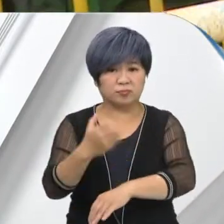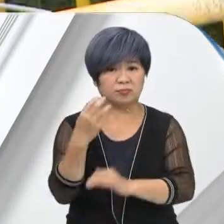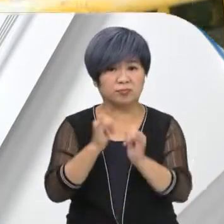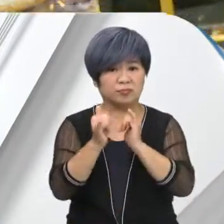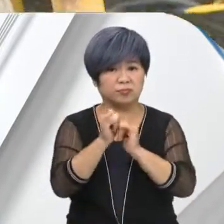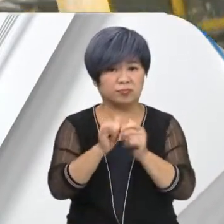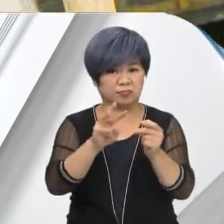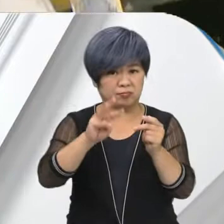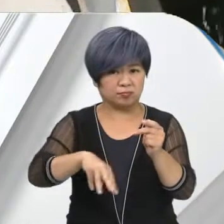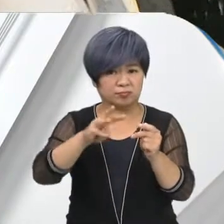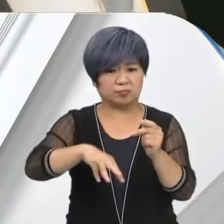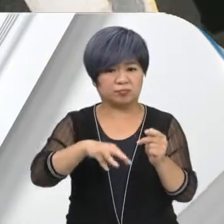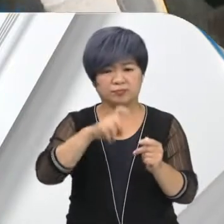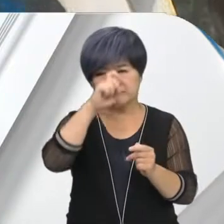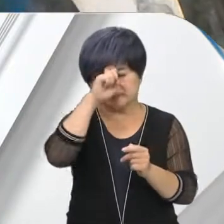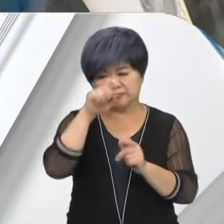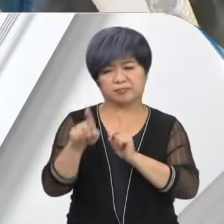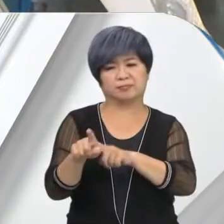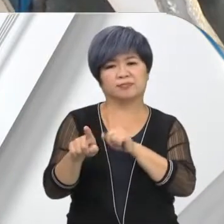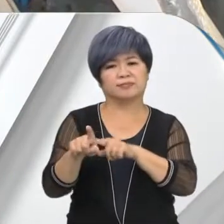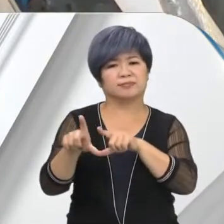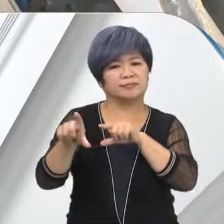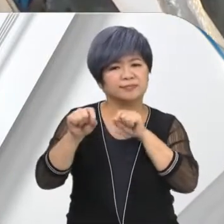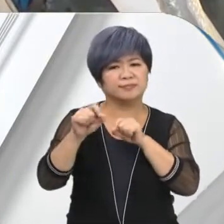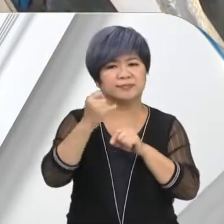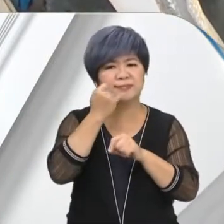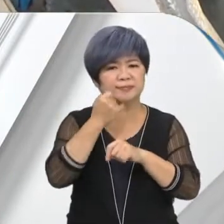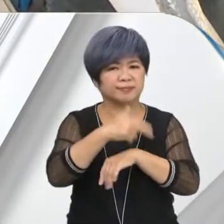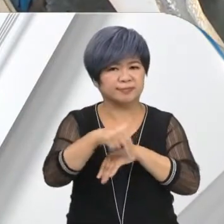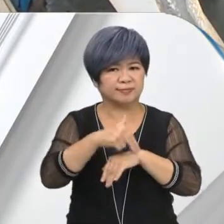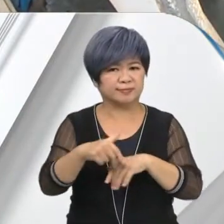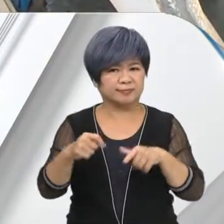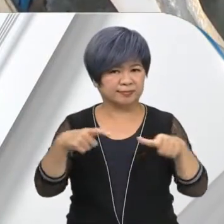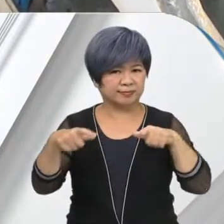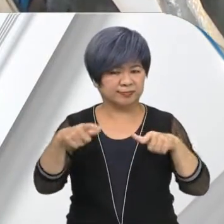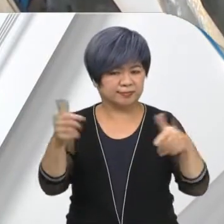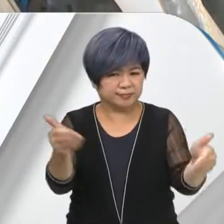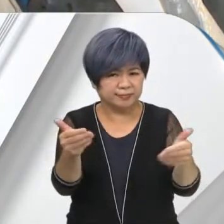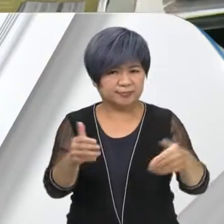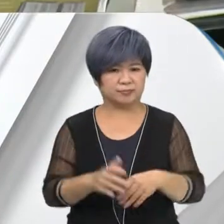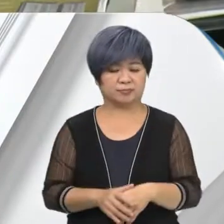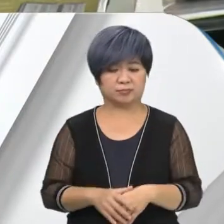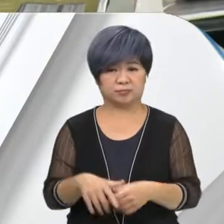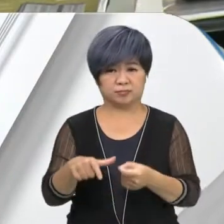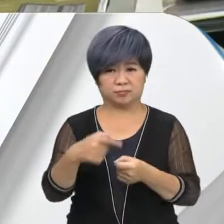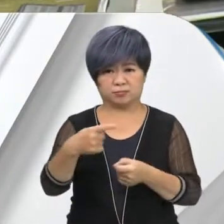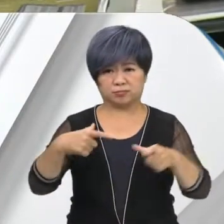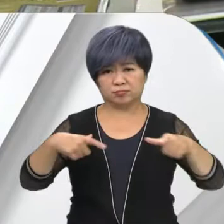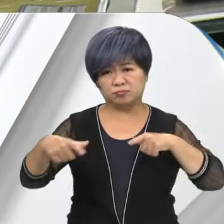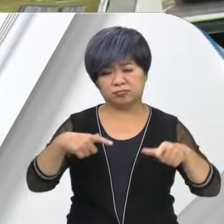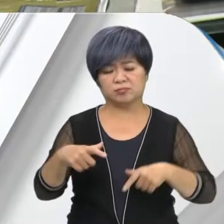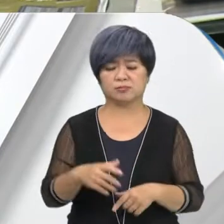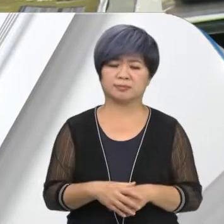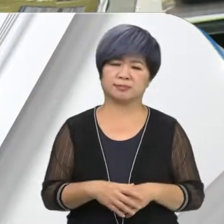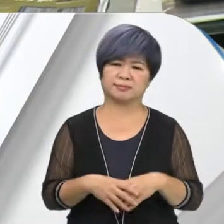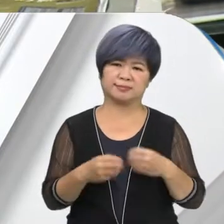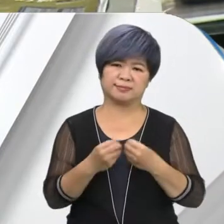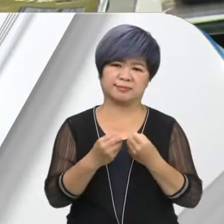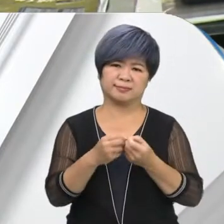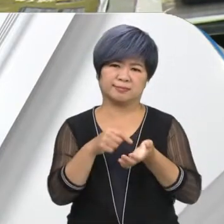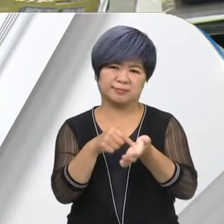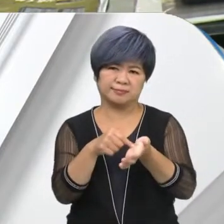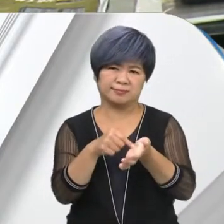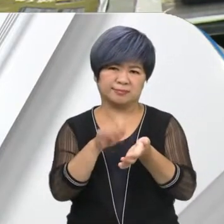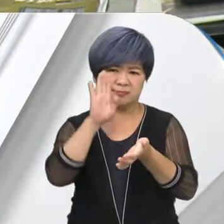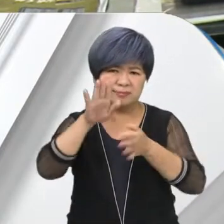望也可以搭这个顺风车一起来做一个公园的开辟。 针对公益公园呢，我们还没有提这个前